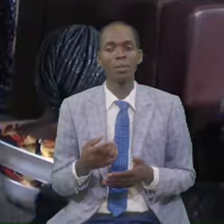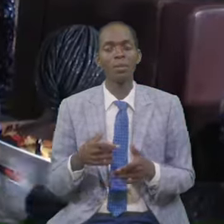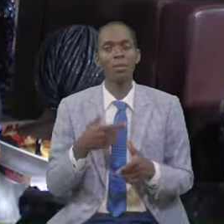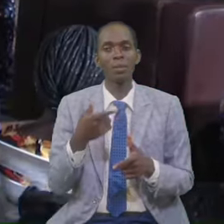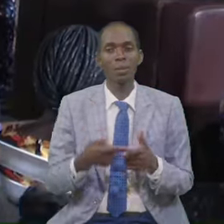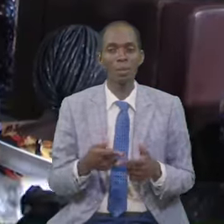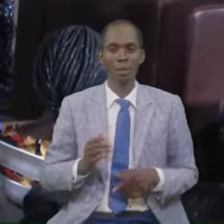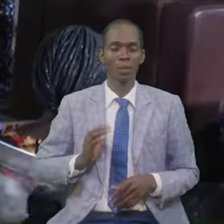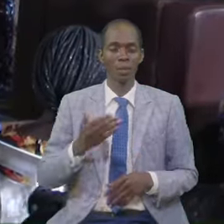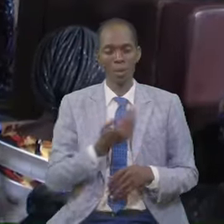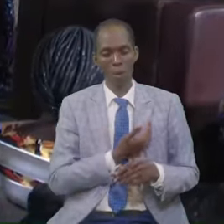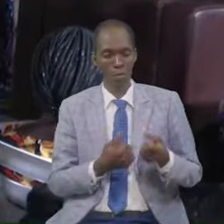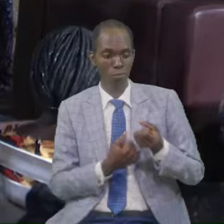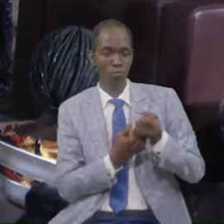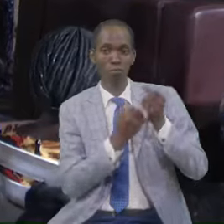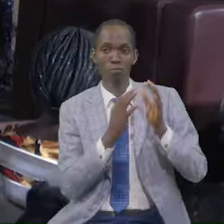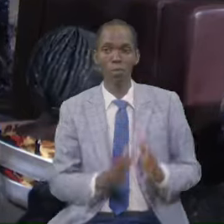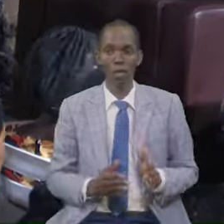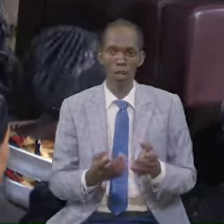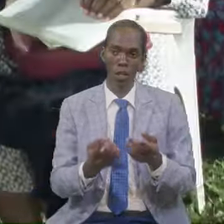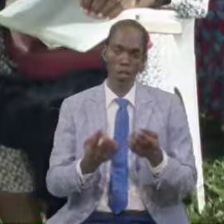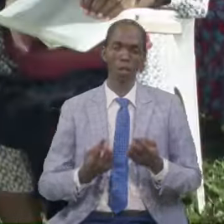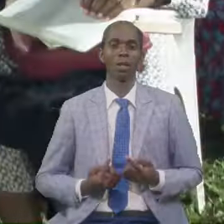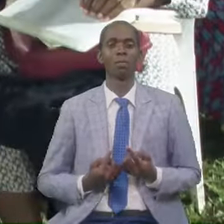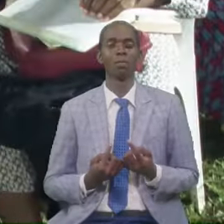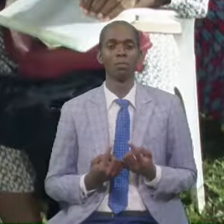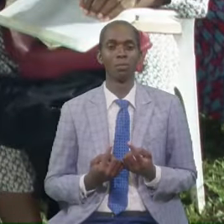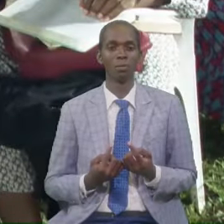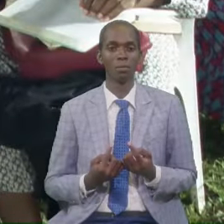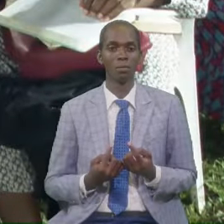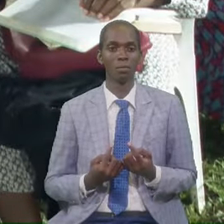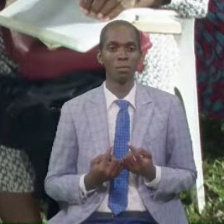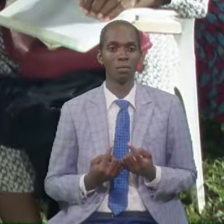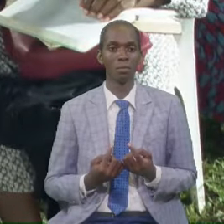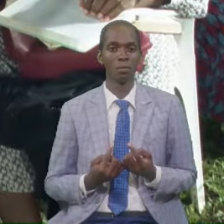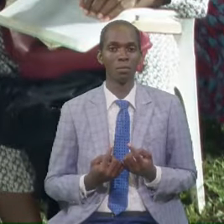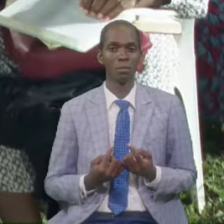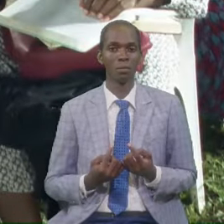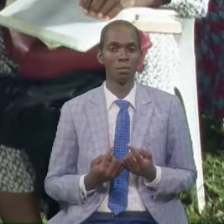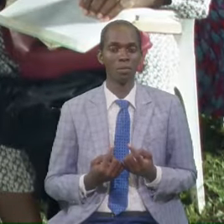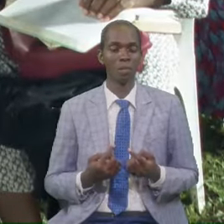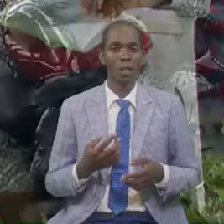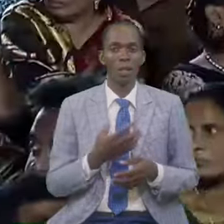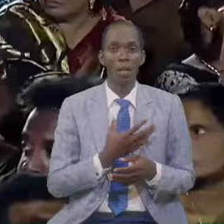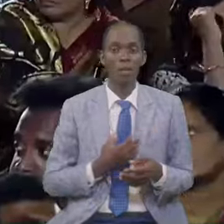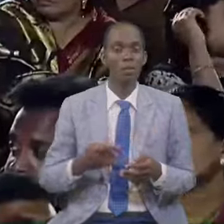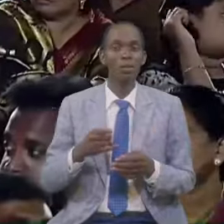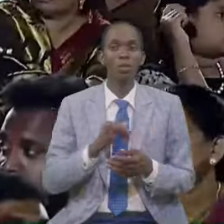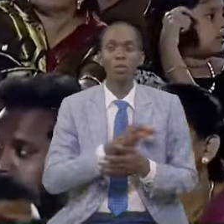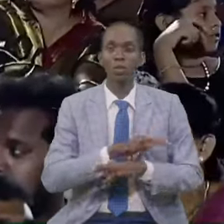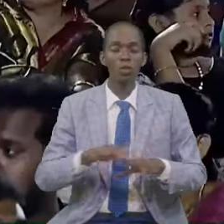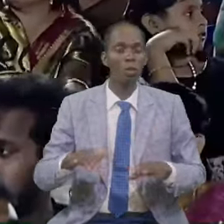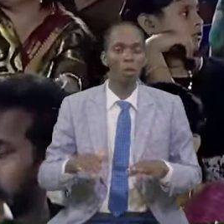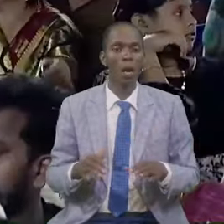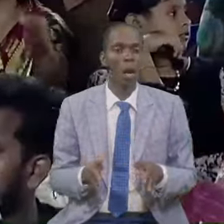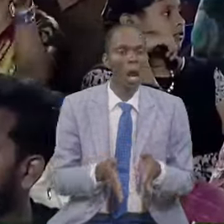shows up. అటువంటి సందర్భములో మన న్యాయవాది ప్రత్యక్షమవుతున్నాడు. He doesn't ask how much will you pay.